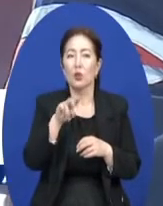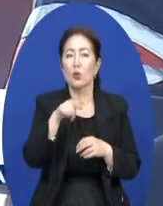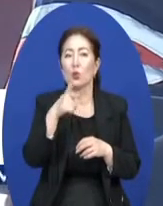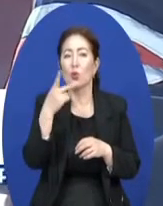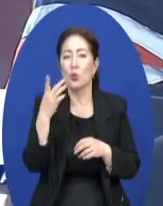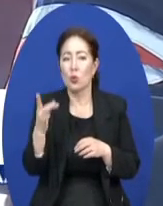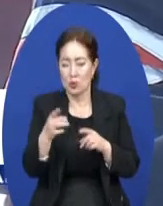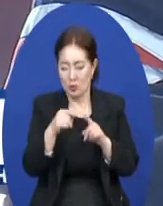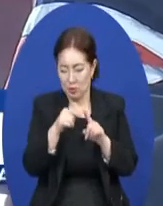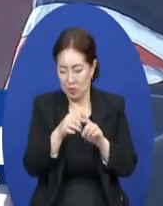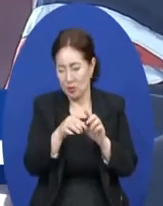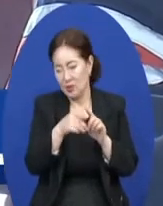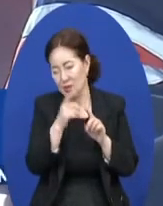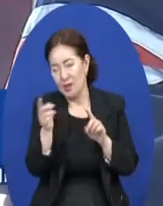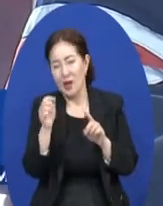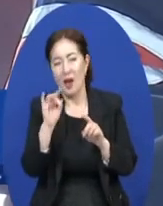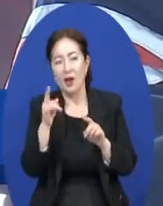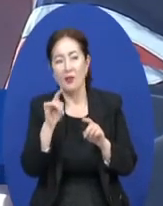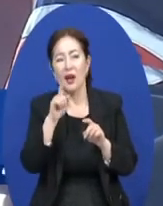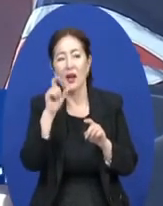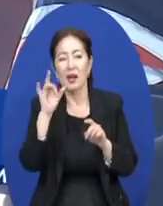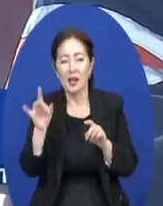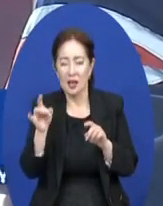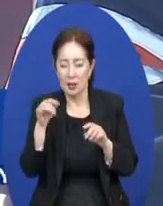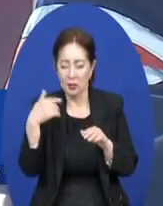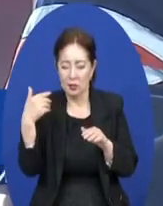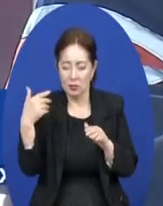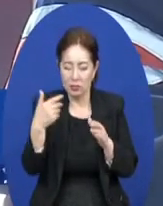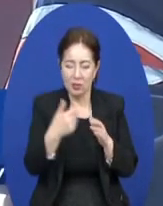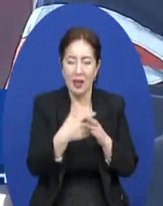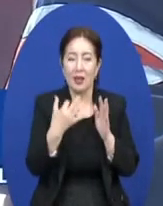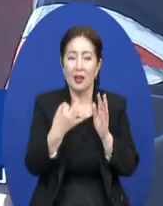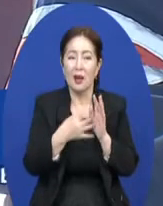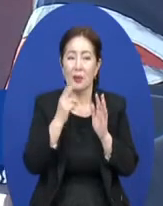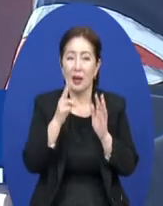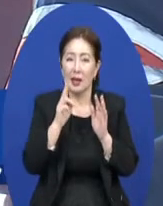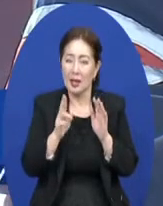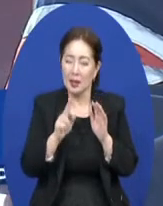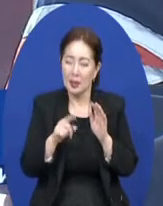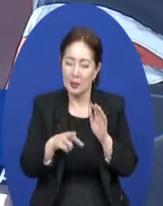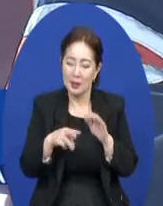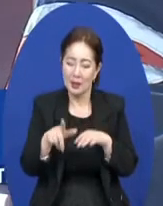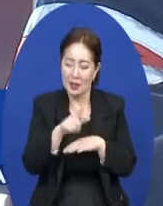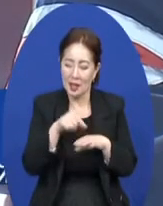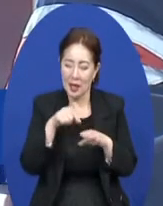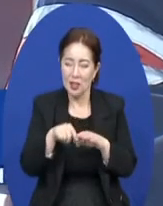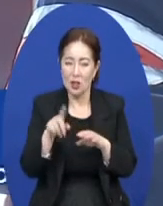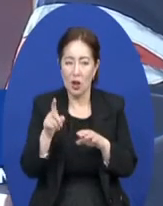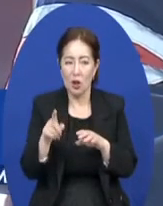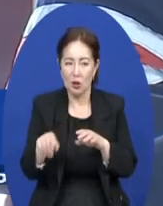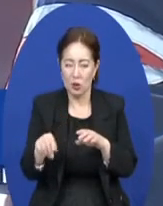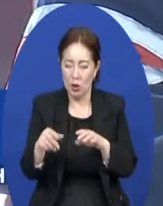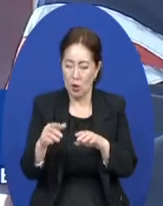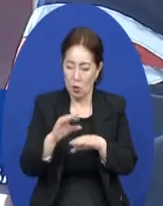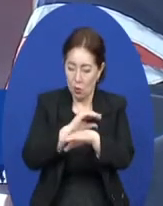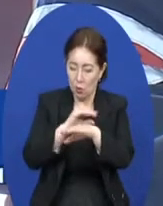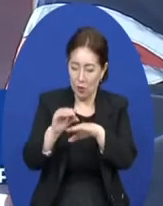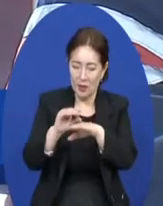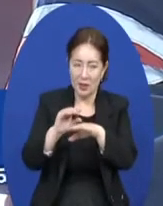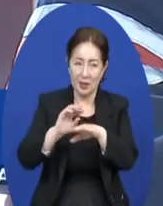10 хэр тал руугаа 8 км газар одоо байгаа хүчлэлтийг